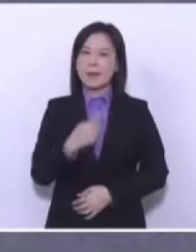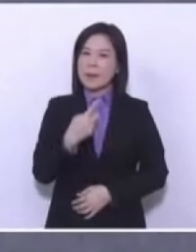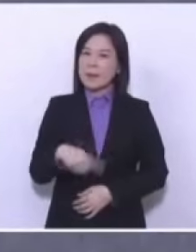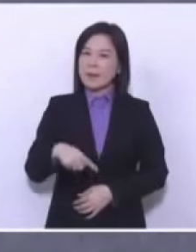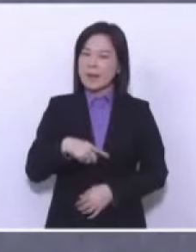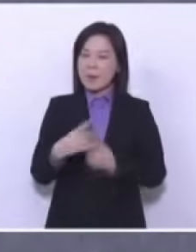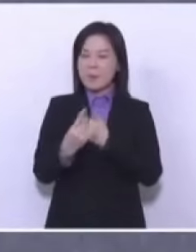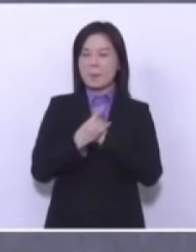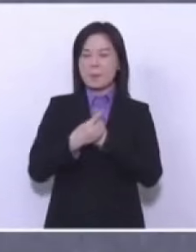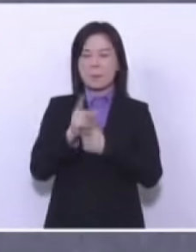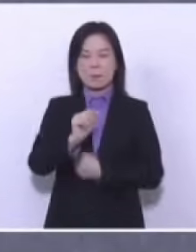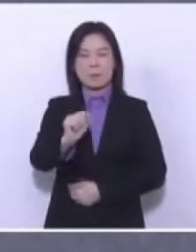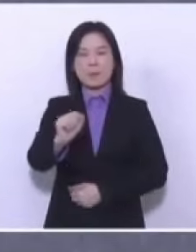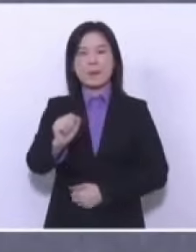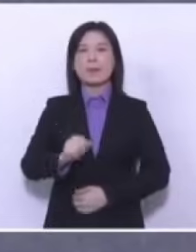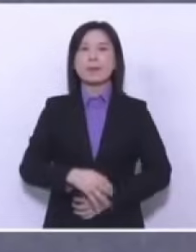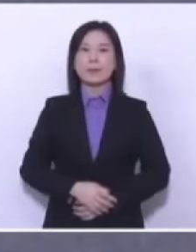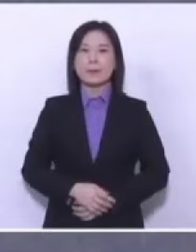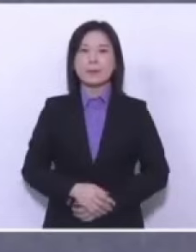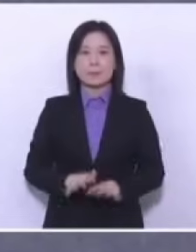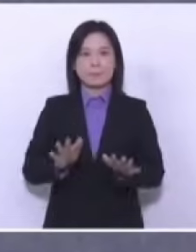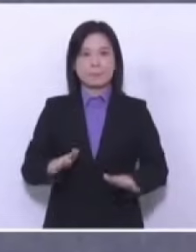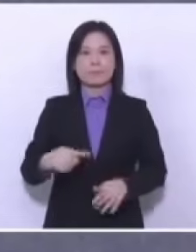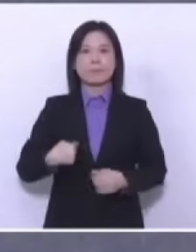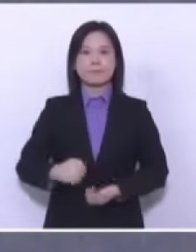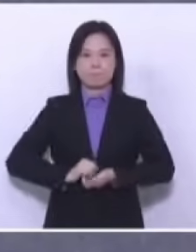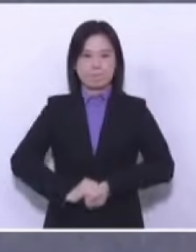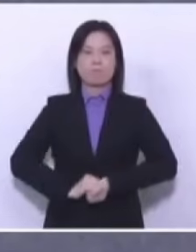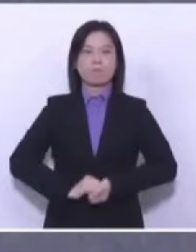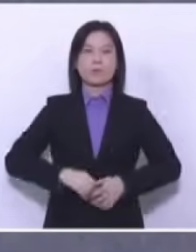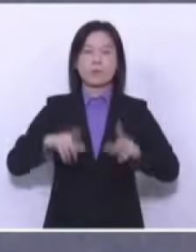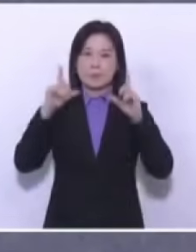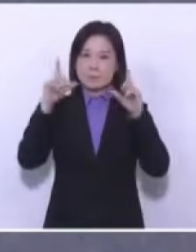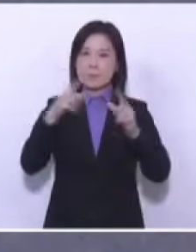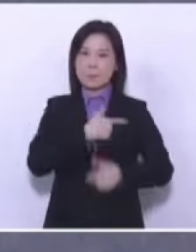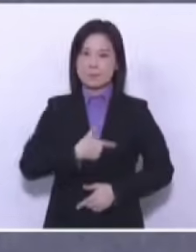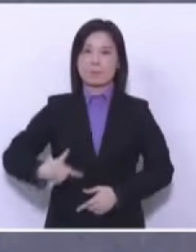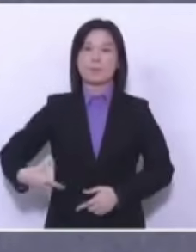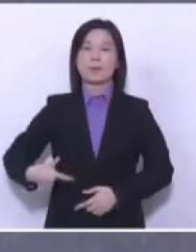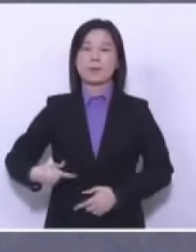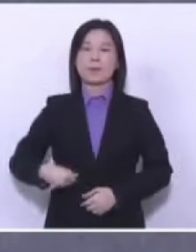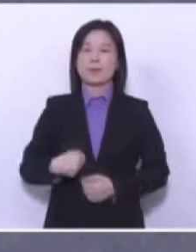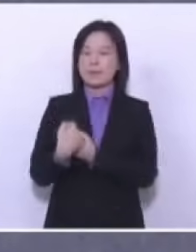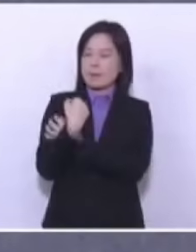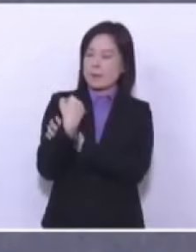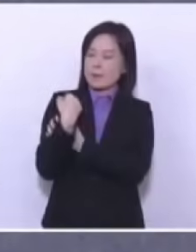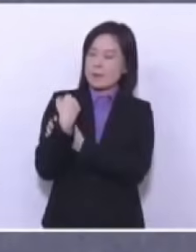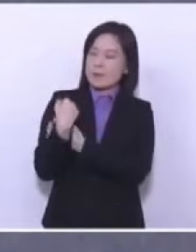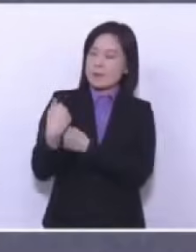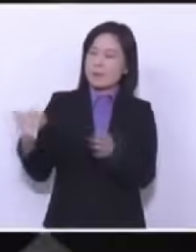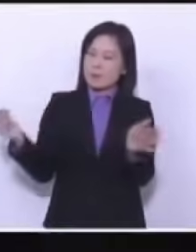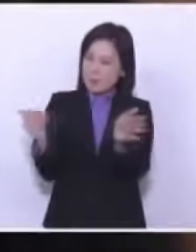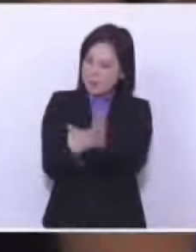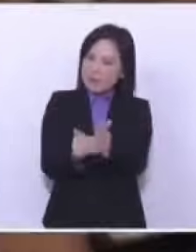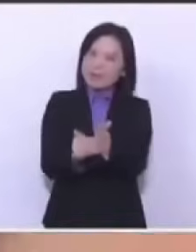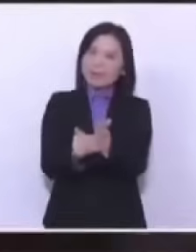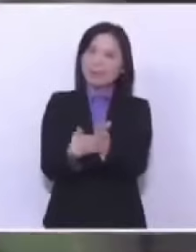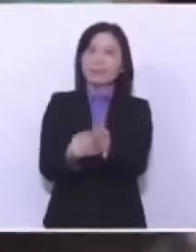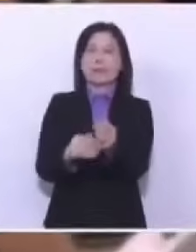人。这一次，我决定站出来，奋战到最后一刻。